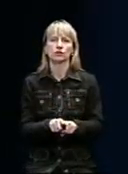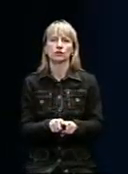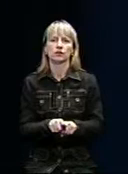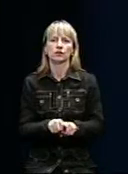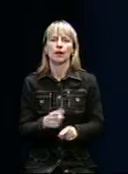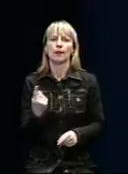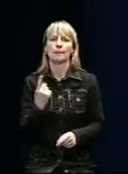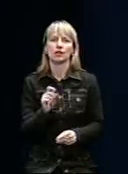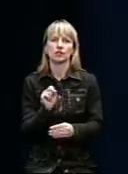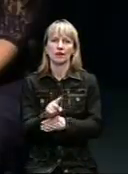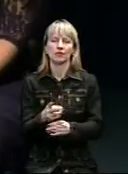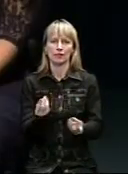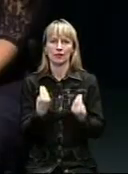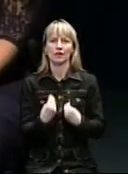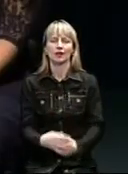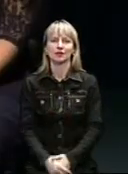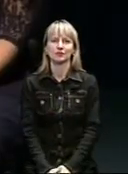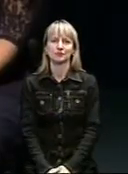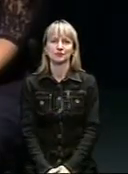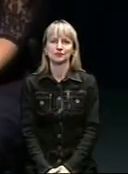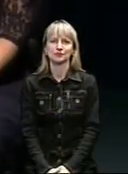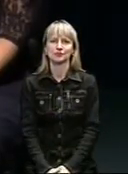нам перше завдання.